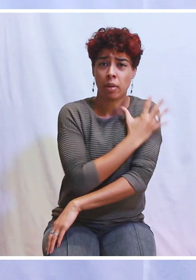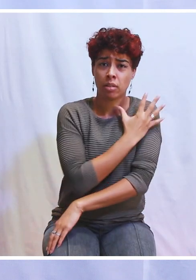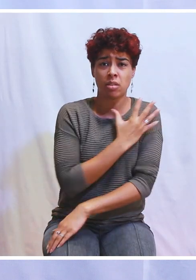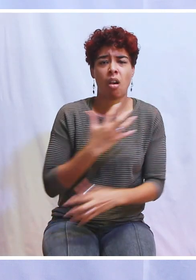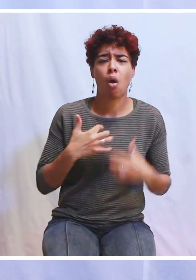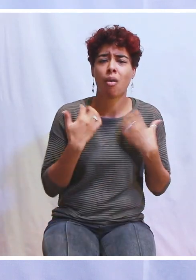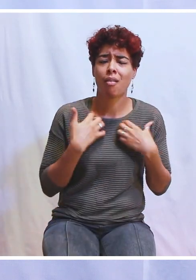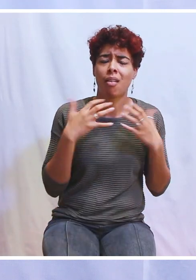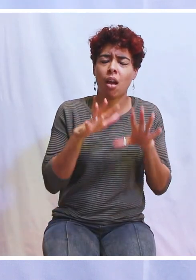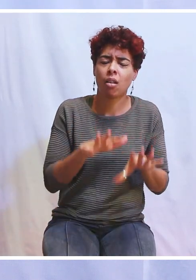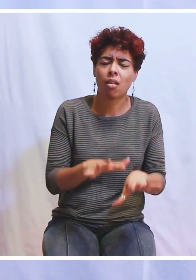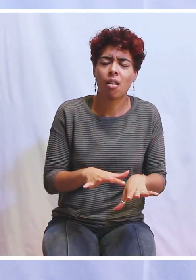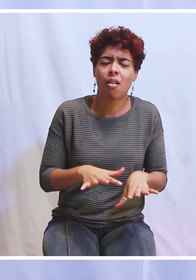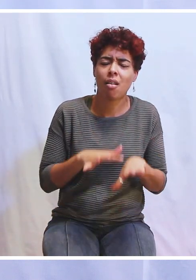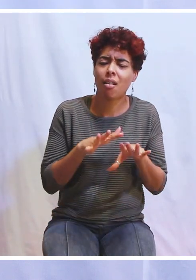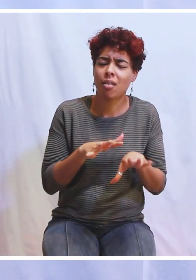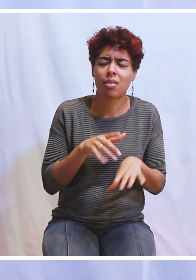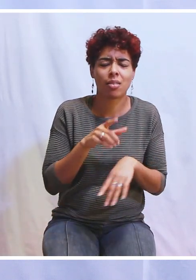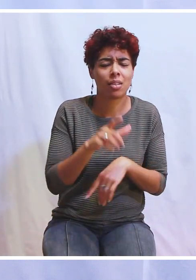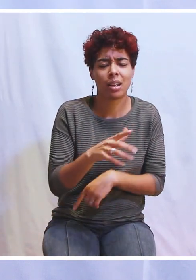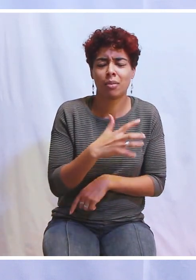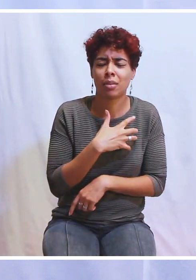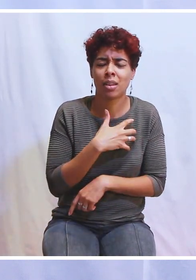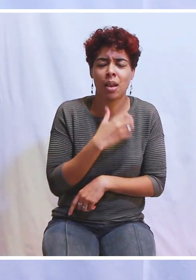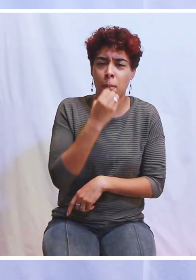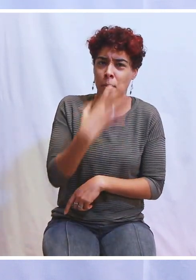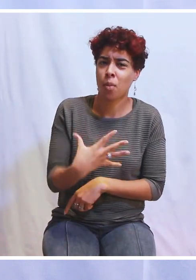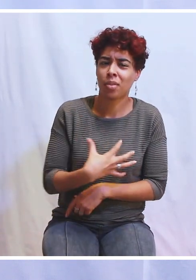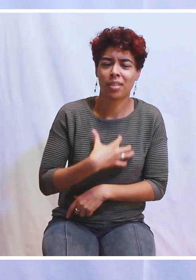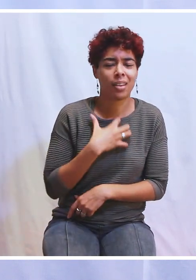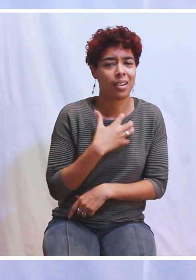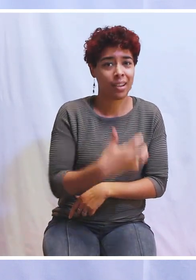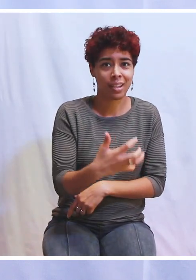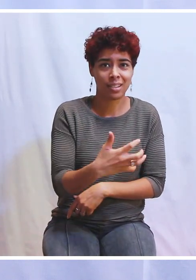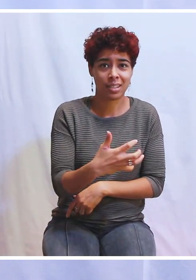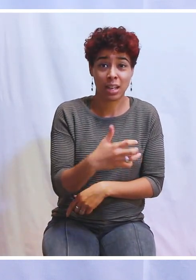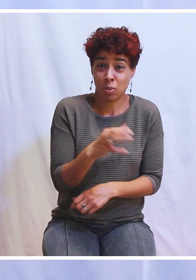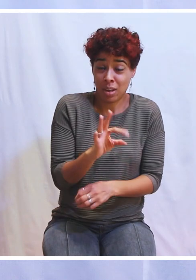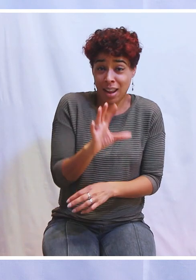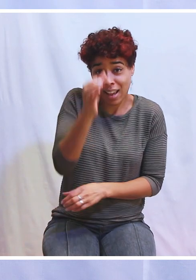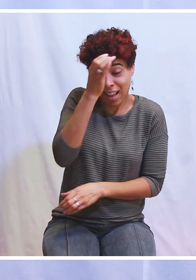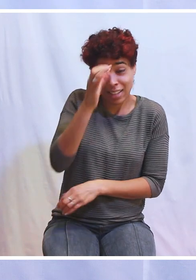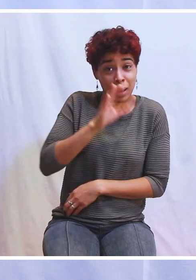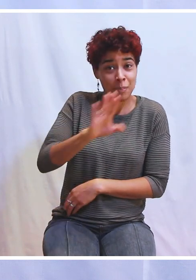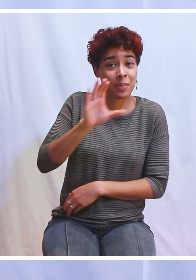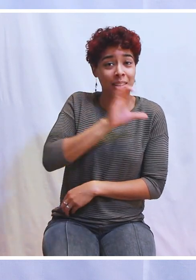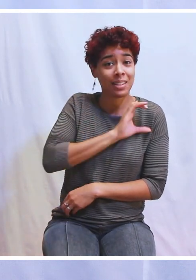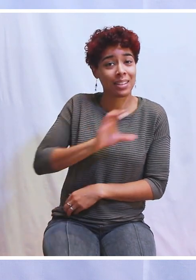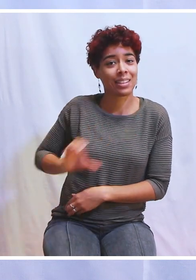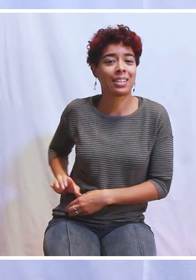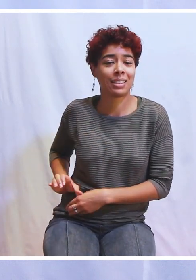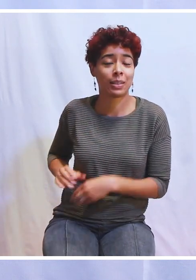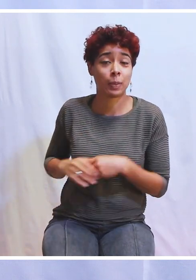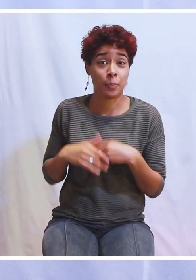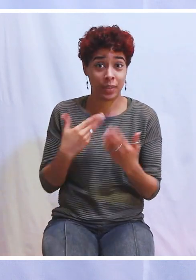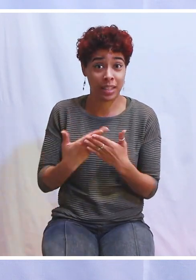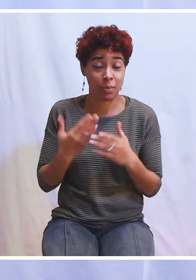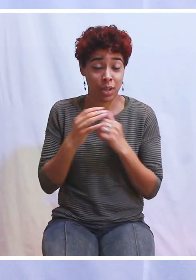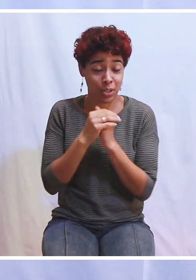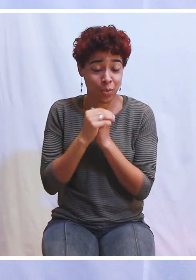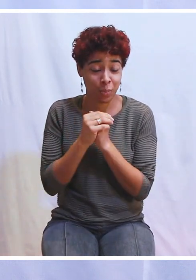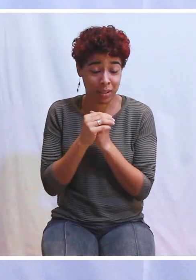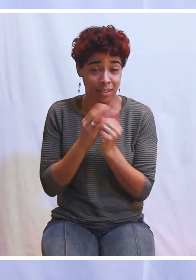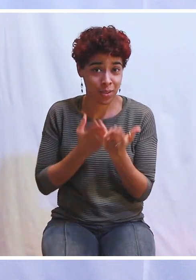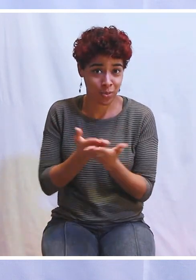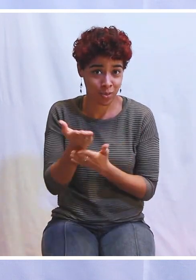et riche en bonté. Il a le caractère de Christ. Et j'aimerais vraiment qu'on puisse prier dans ce sens-là aujourd'hui, à ce que le Seigneur fasse de